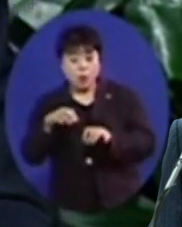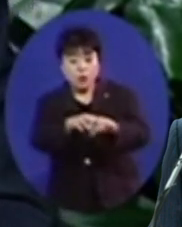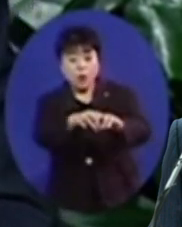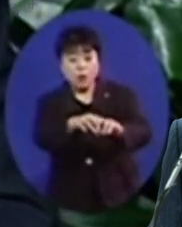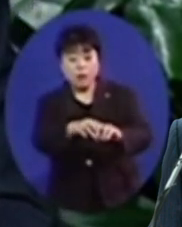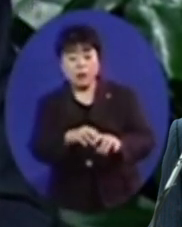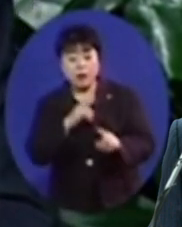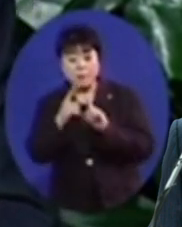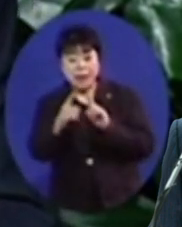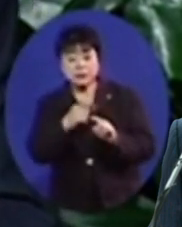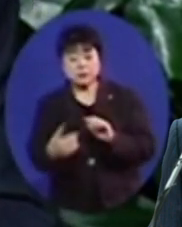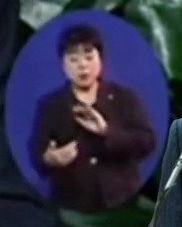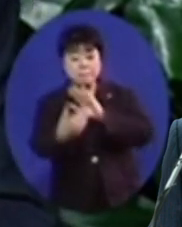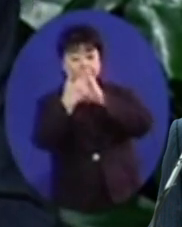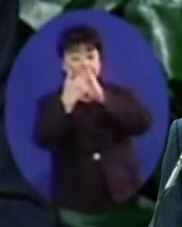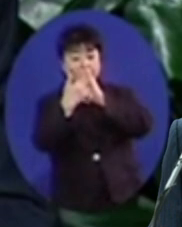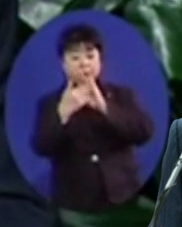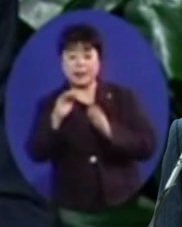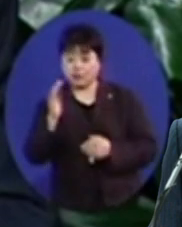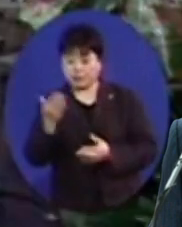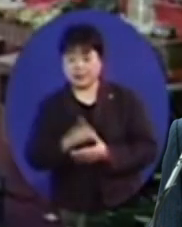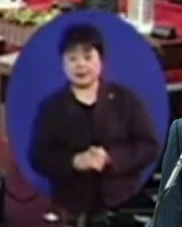하나님 말씀으로 방어하는 것입니다.